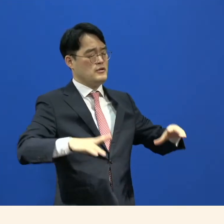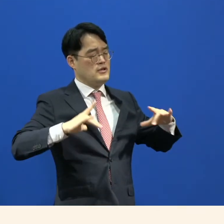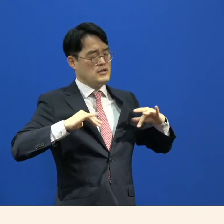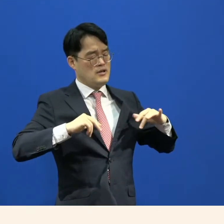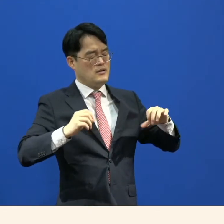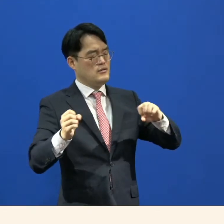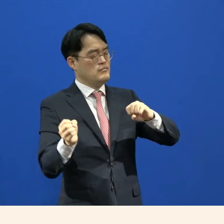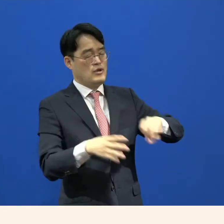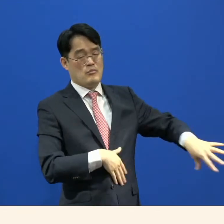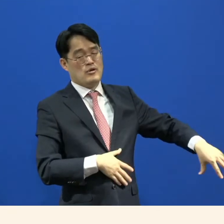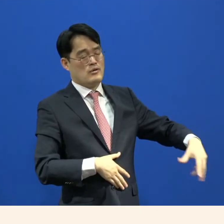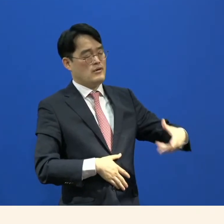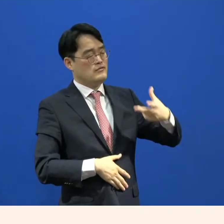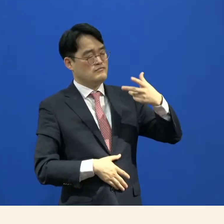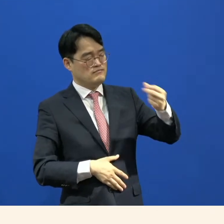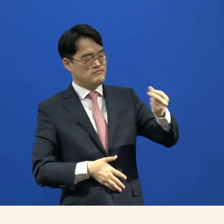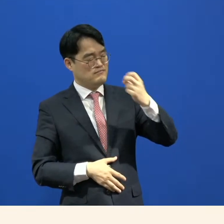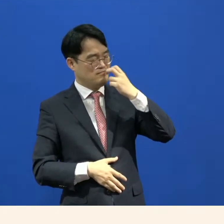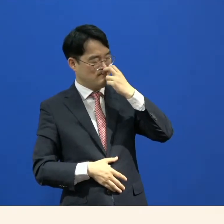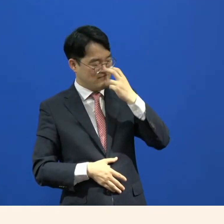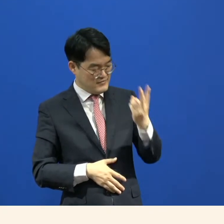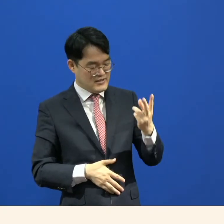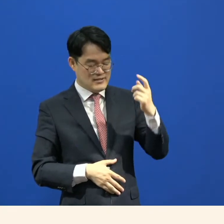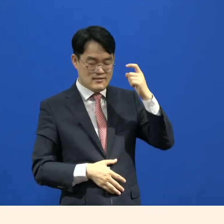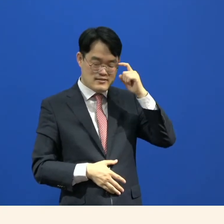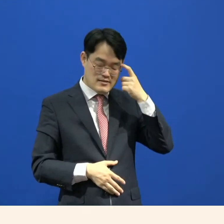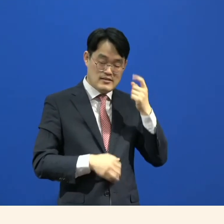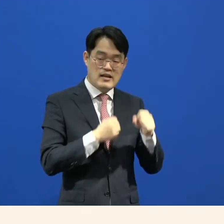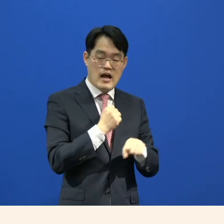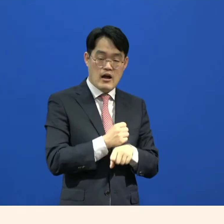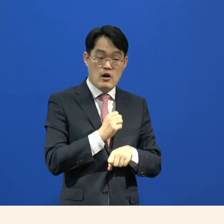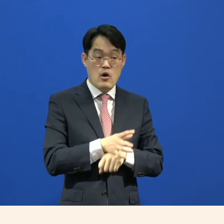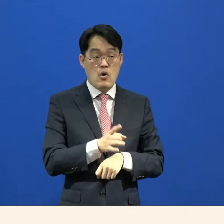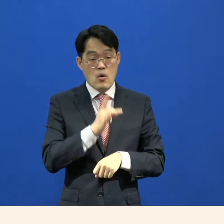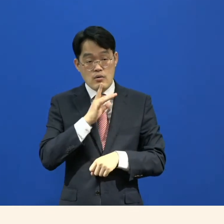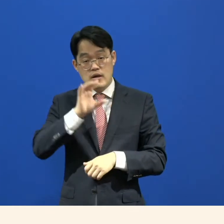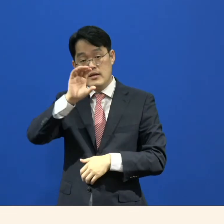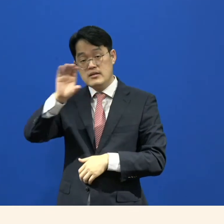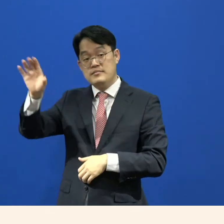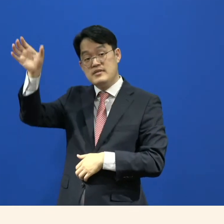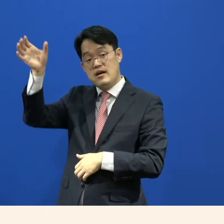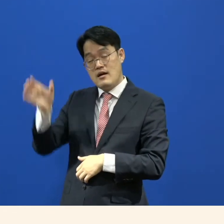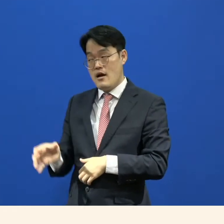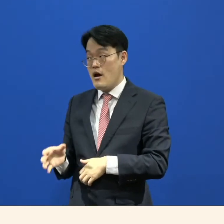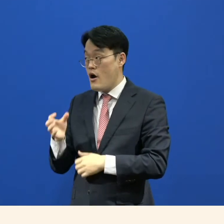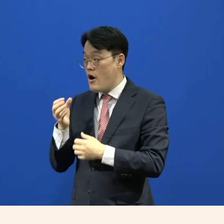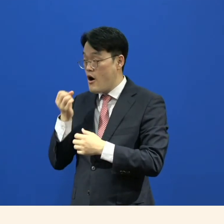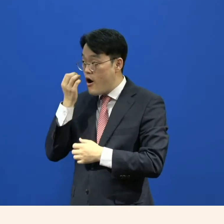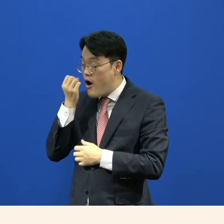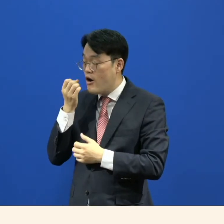버리고 오직 십자가의 신비, 십자가의 능력, 십자가의 그